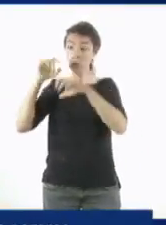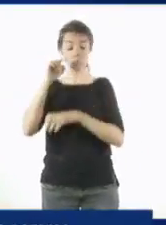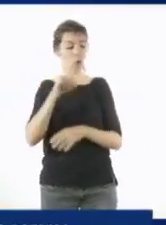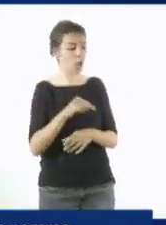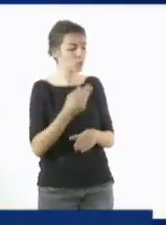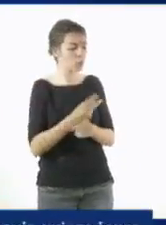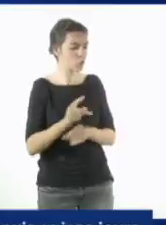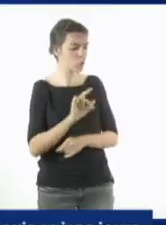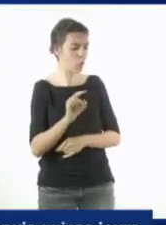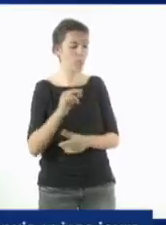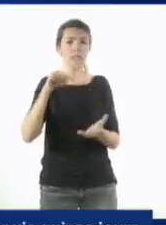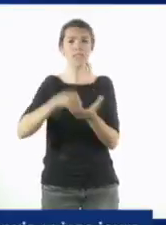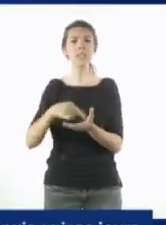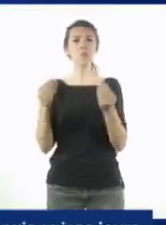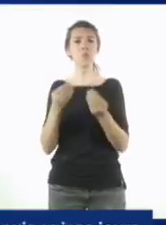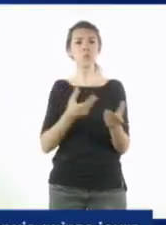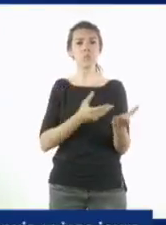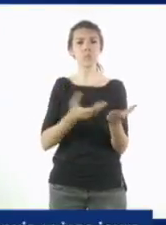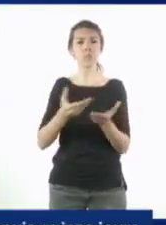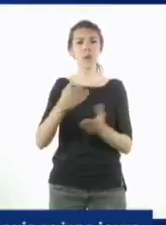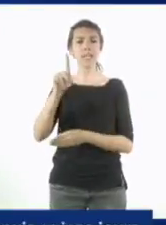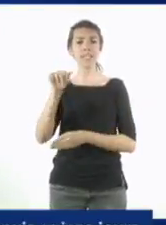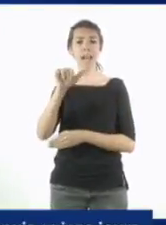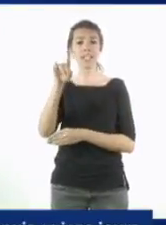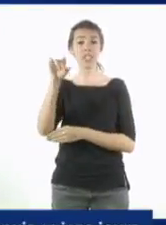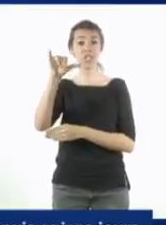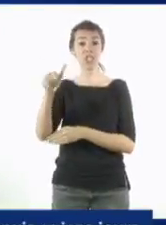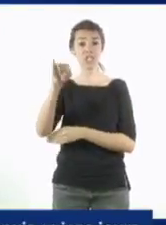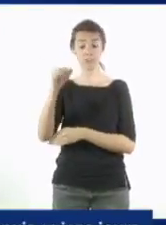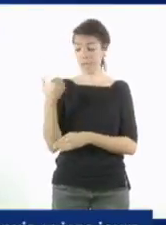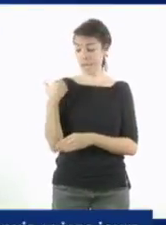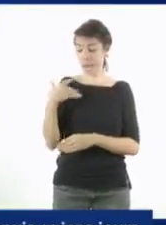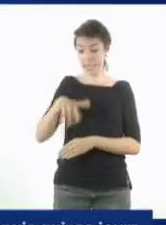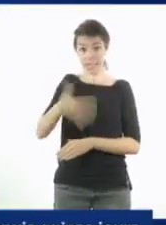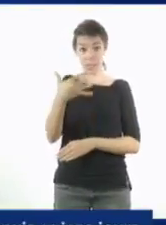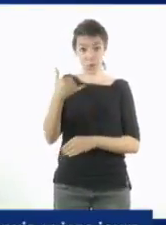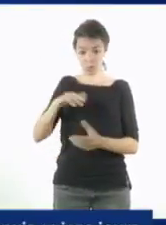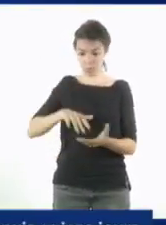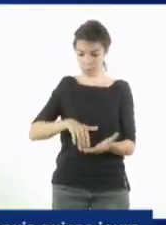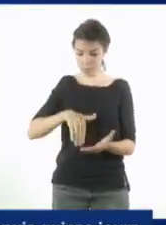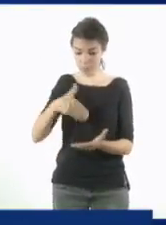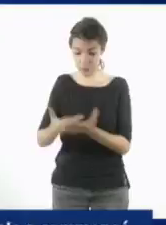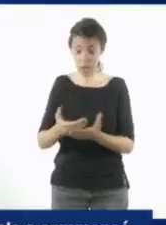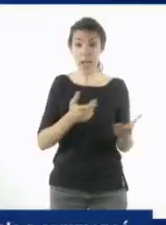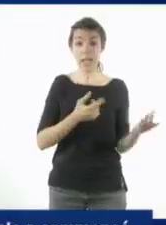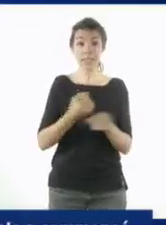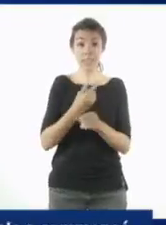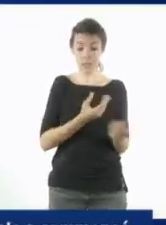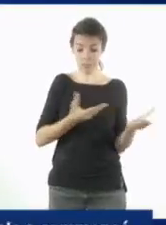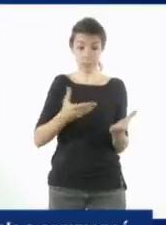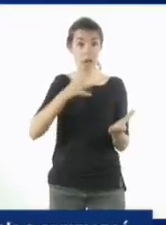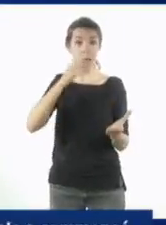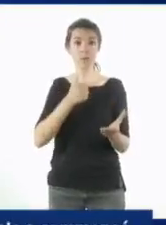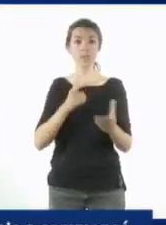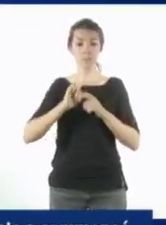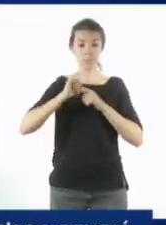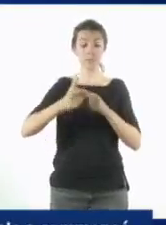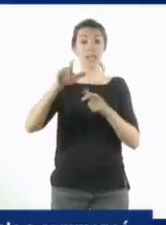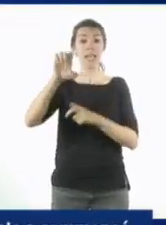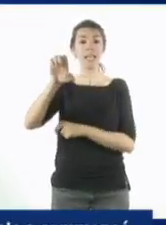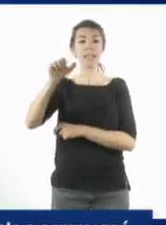'administration. Elles étaient stockées à Gadji, sauf que depuis 15 jours, ces déchets ne peuvent plus y être envoyés. Conséquence, Enercal,